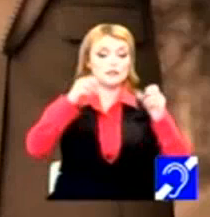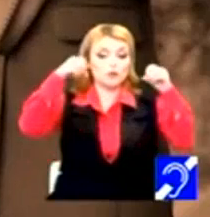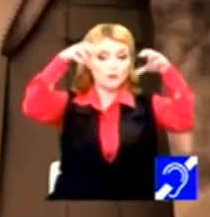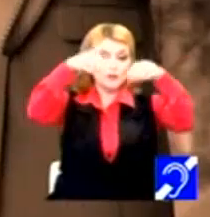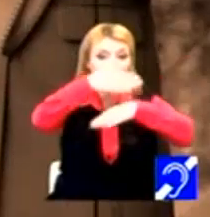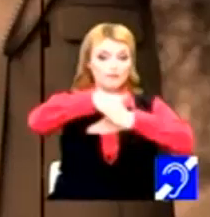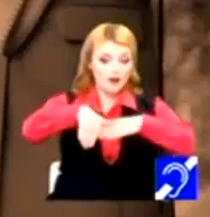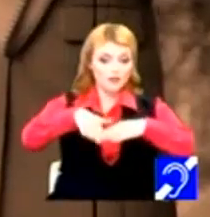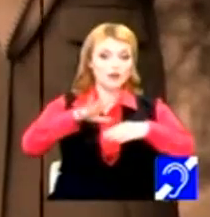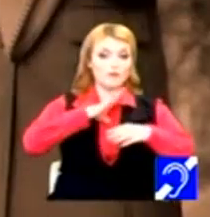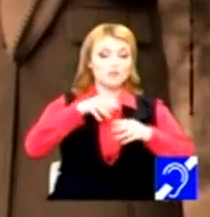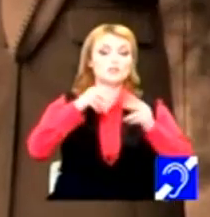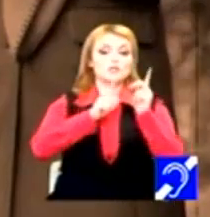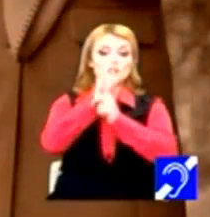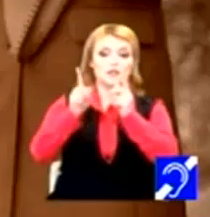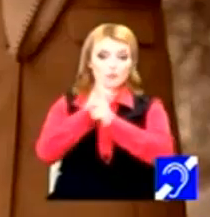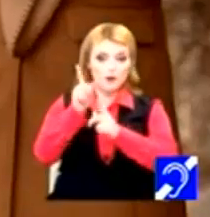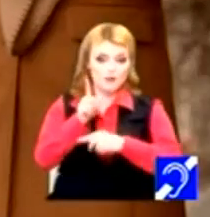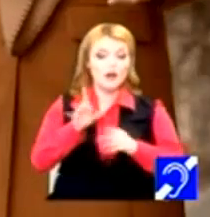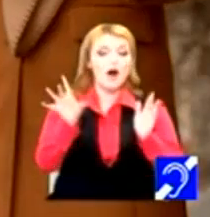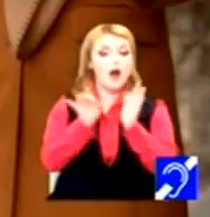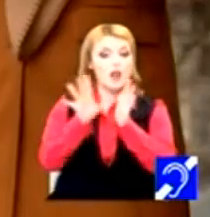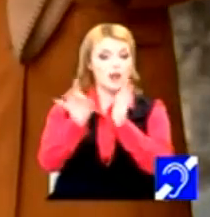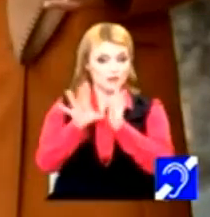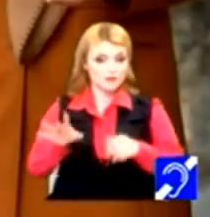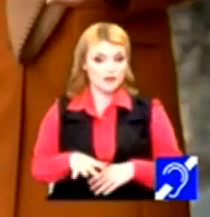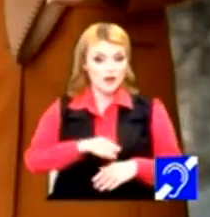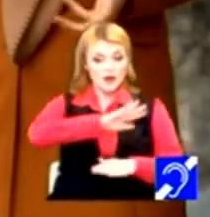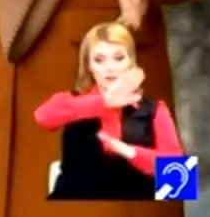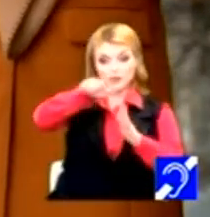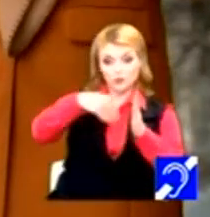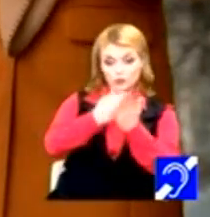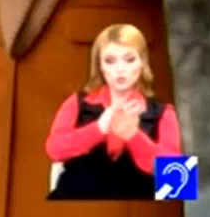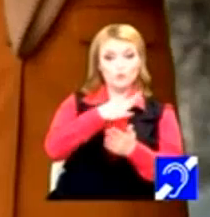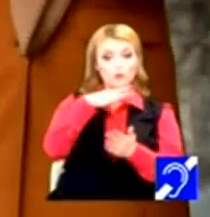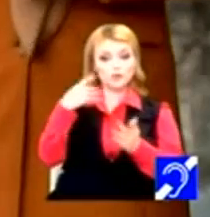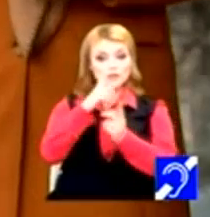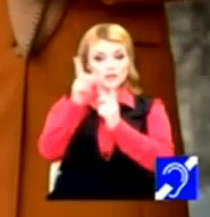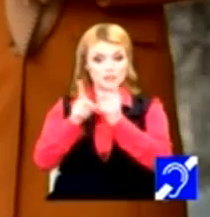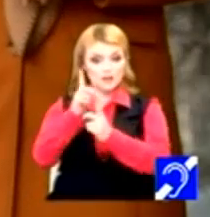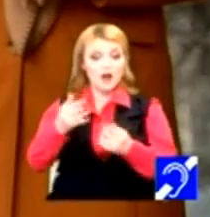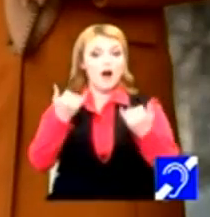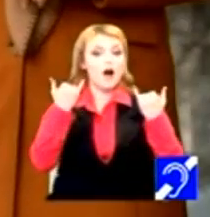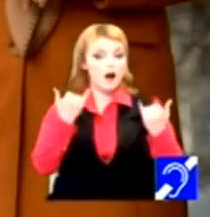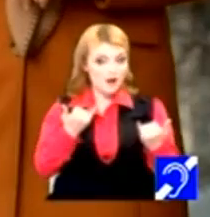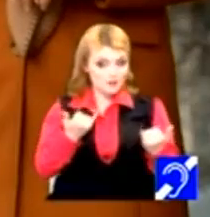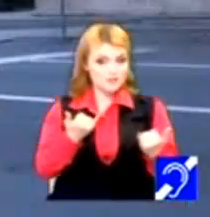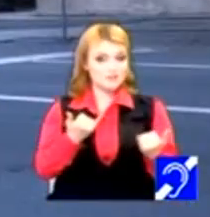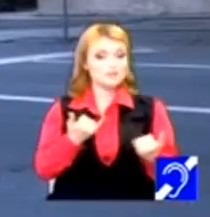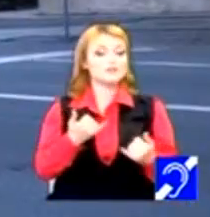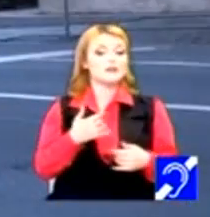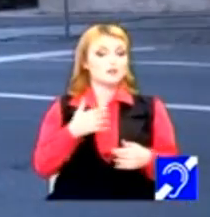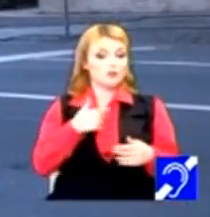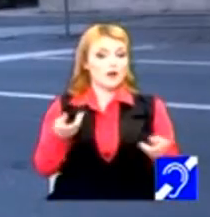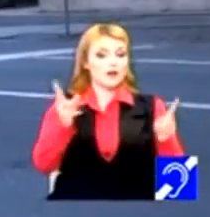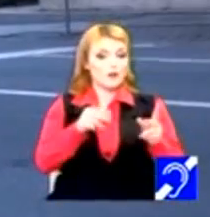stradal era realizat în întregime electric. De atunci, multe s-au schimbat, dar astăzi suntem în urma multor state.